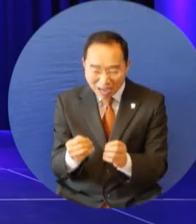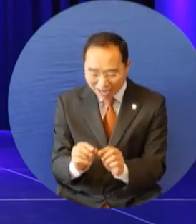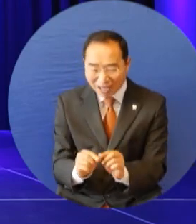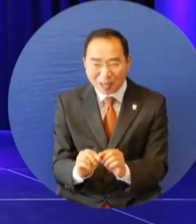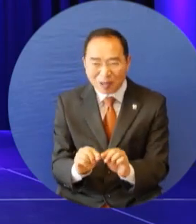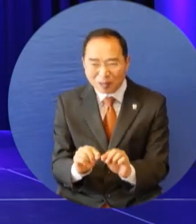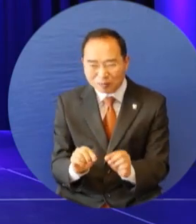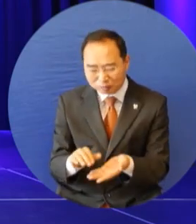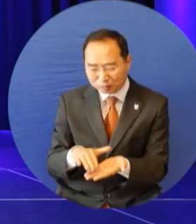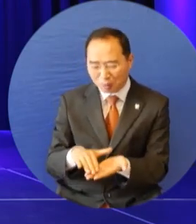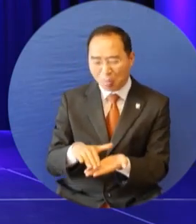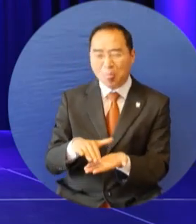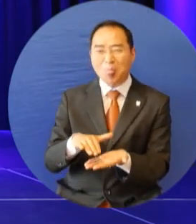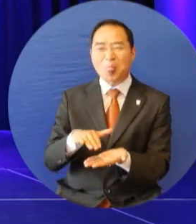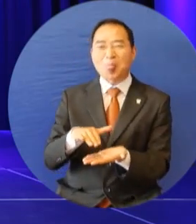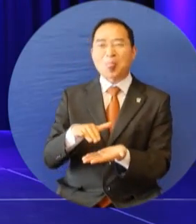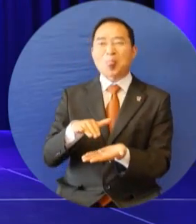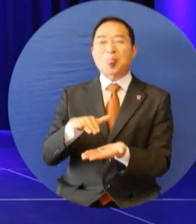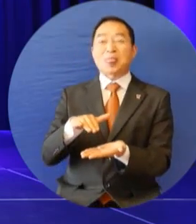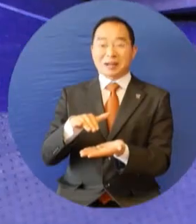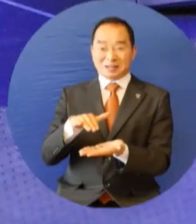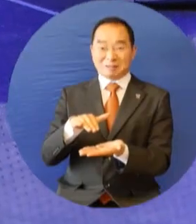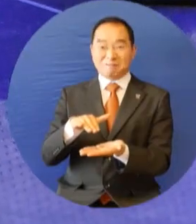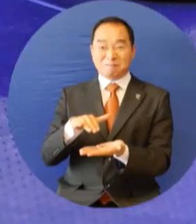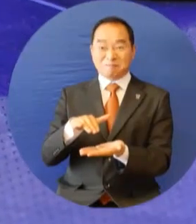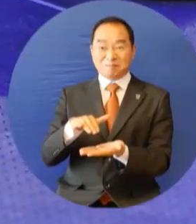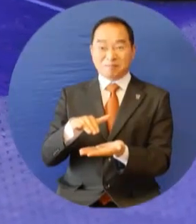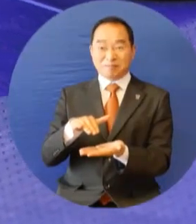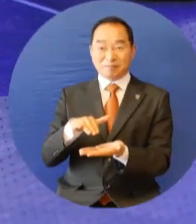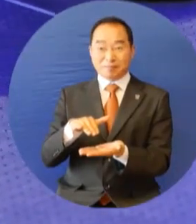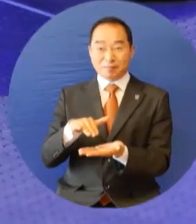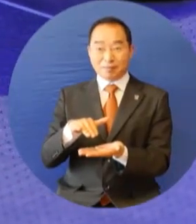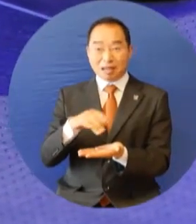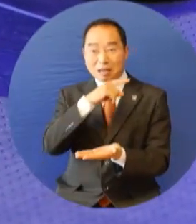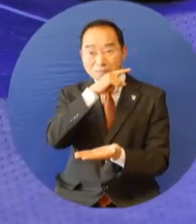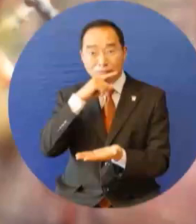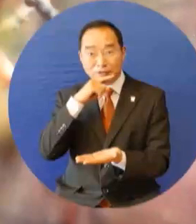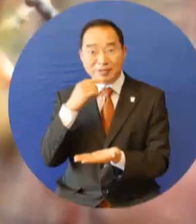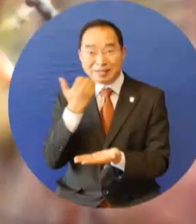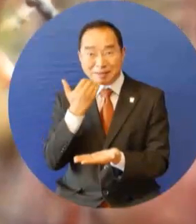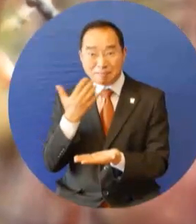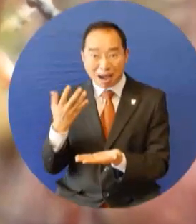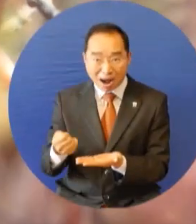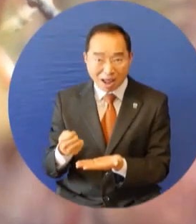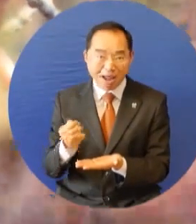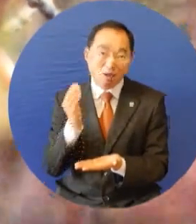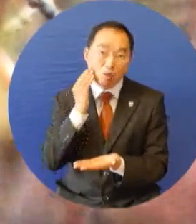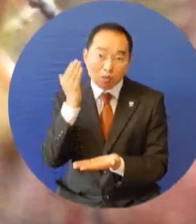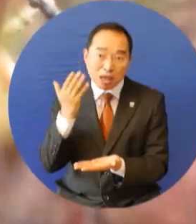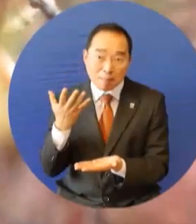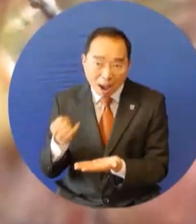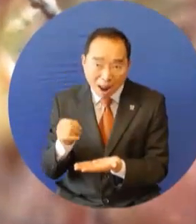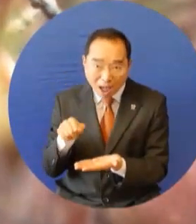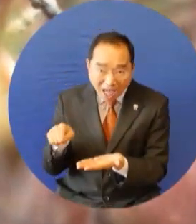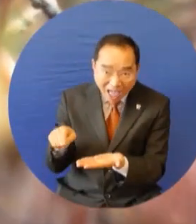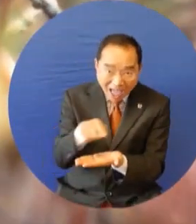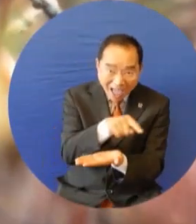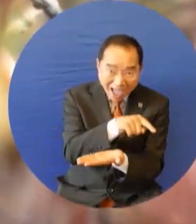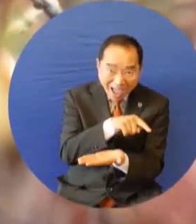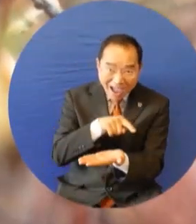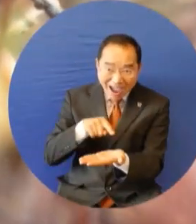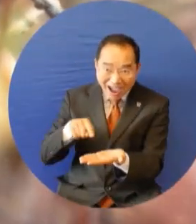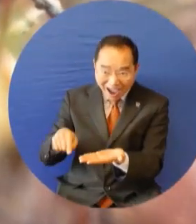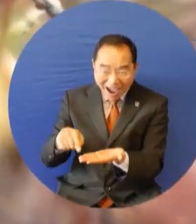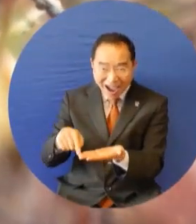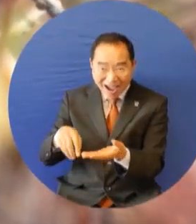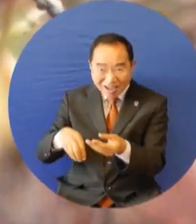엄청나게 많죠. 이렇게 탁 자라요. 이렇게 자라면은 붉은 색깔이 굉장히 많아. 연